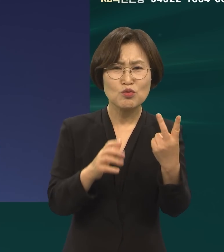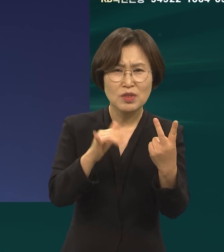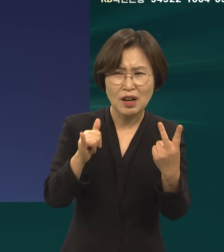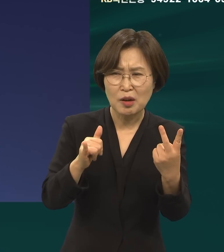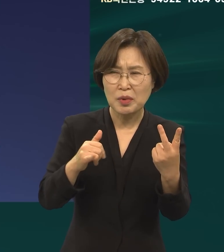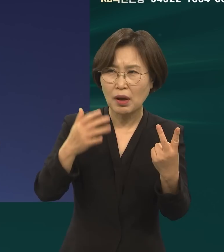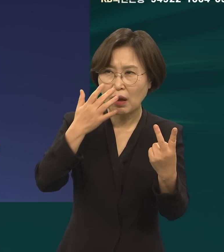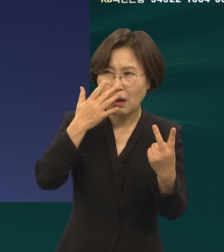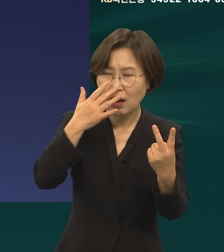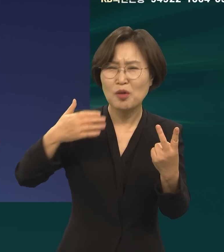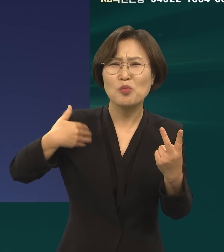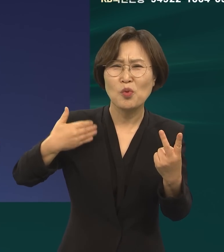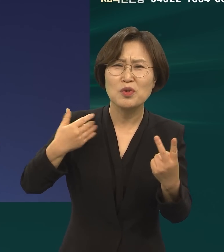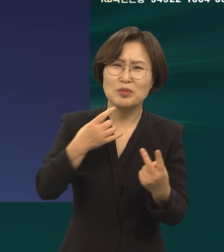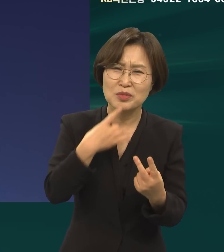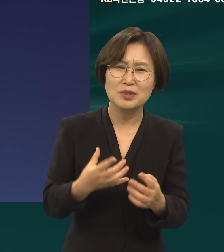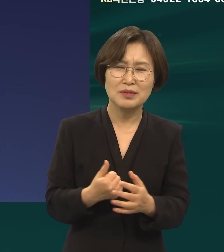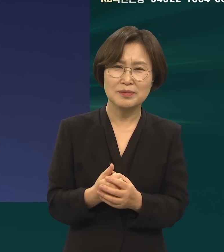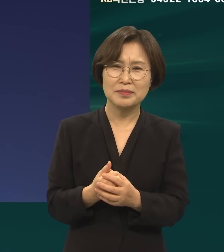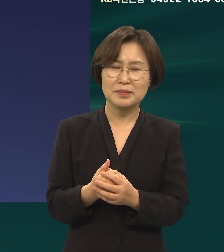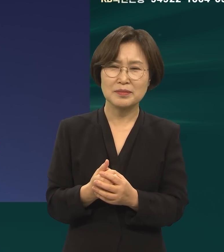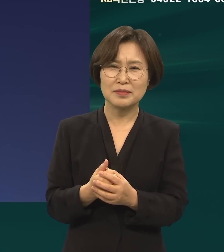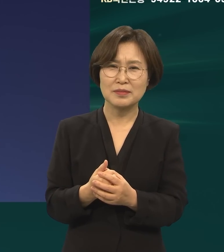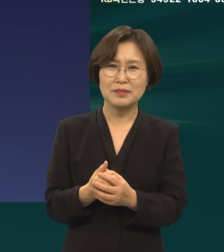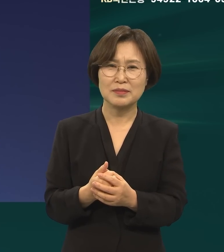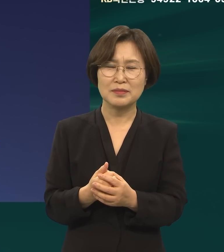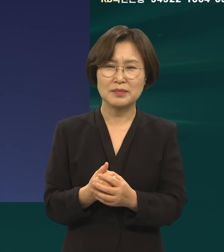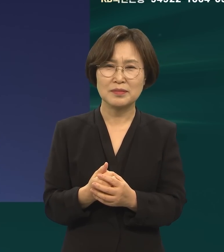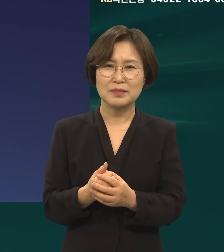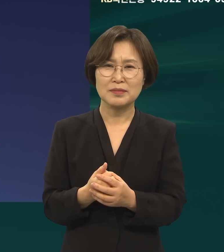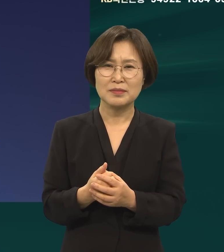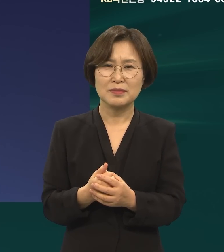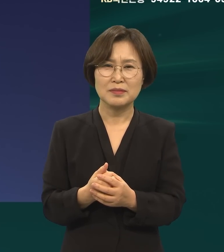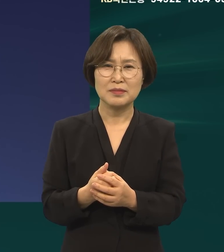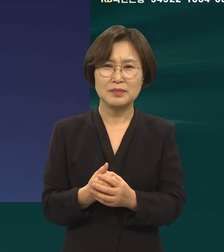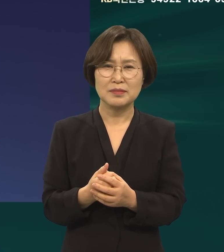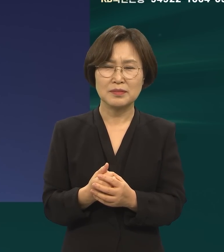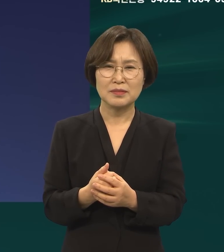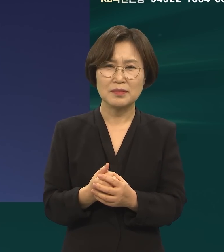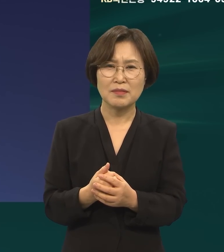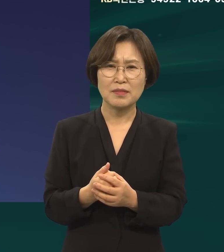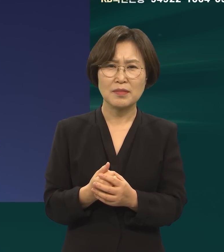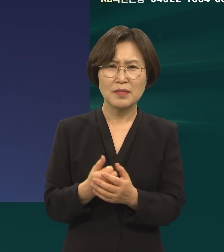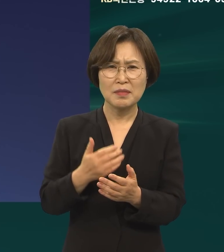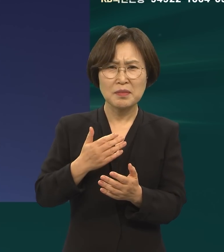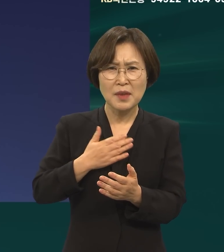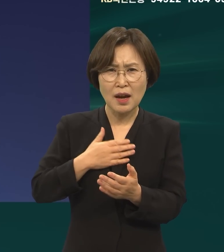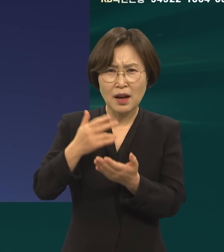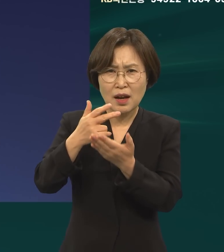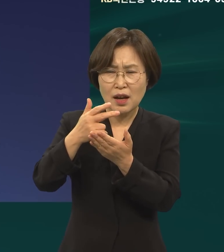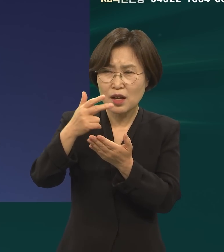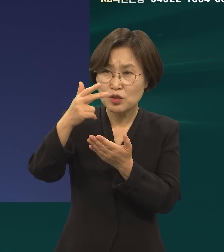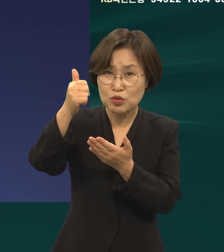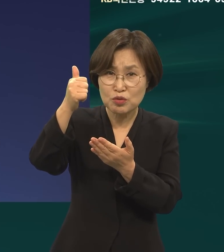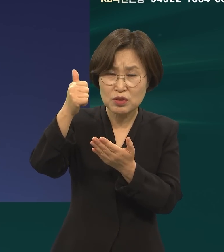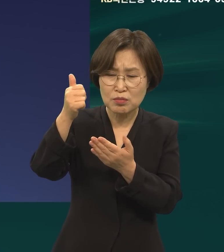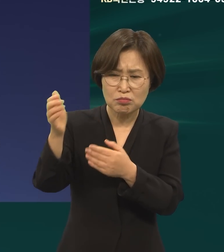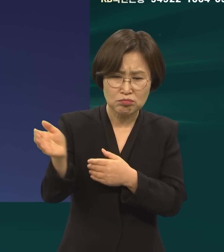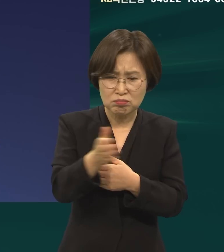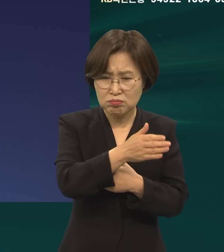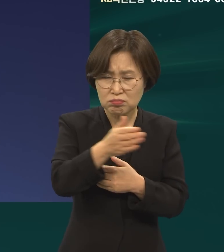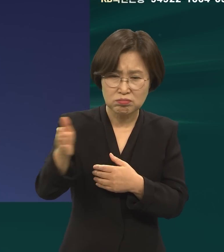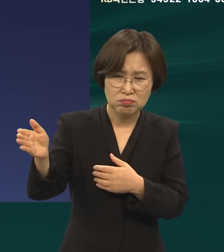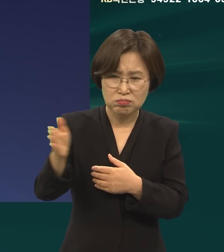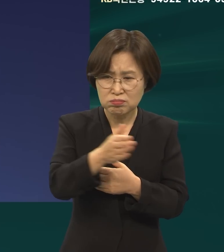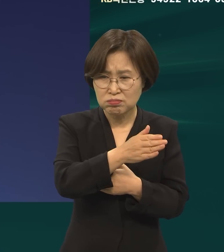뿐입니다. 주님은 이들의 혼란을 아십니다. 이 얘기는 내가 주님이 안 계신 것 같은